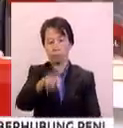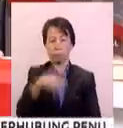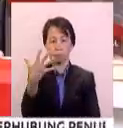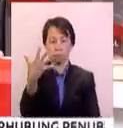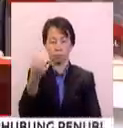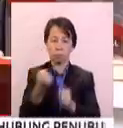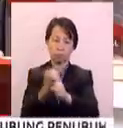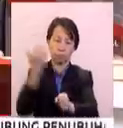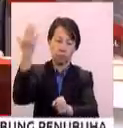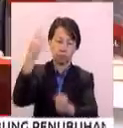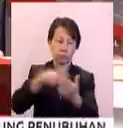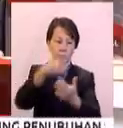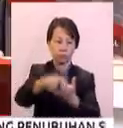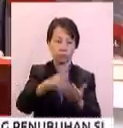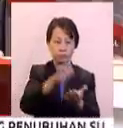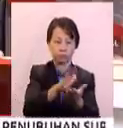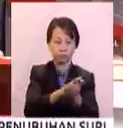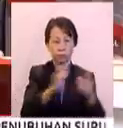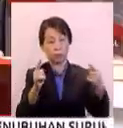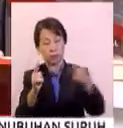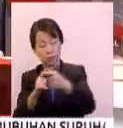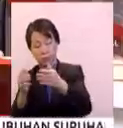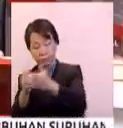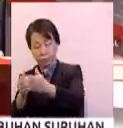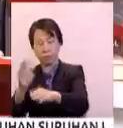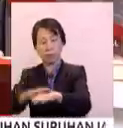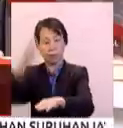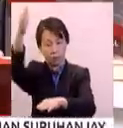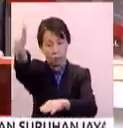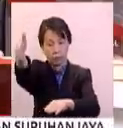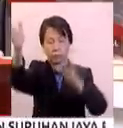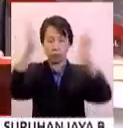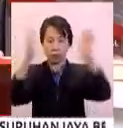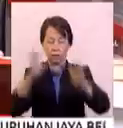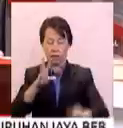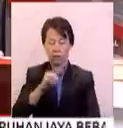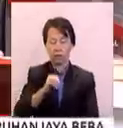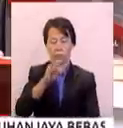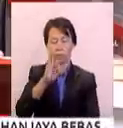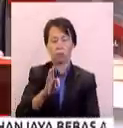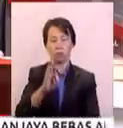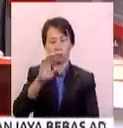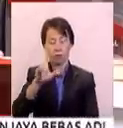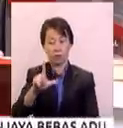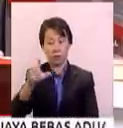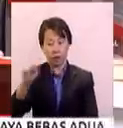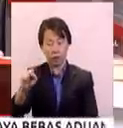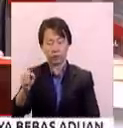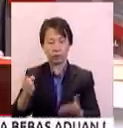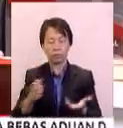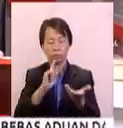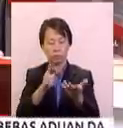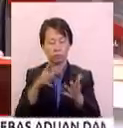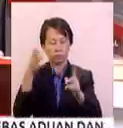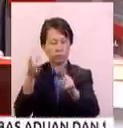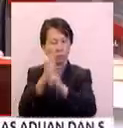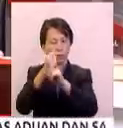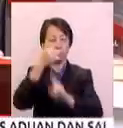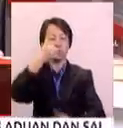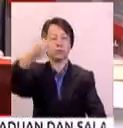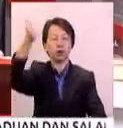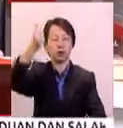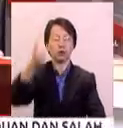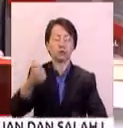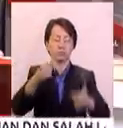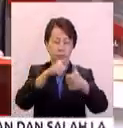lalu. Program Sekolah Kepimpinan Masa Depan Malaysia, MFLS, diangkat antara pencapaian terbaik. Dua